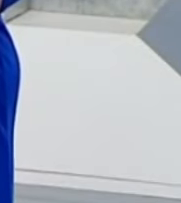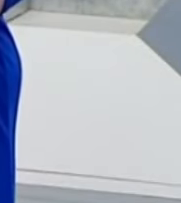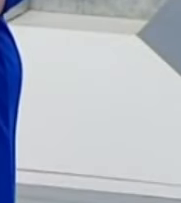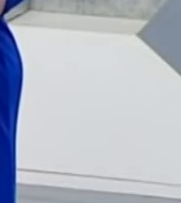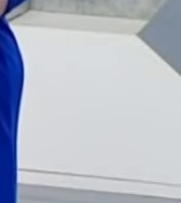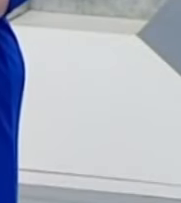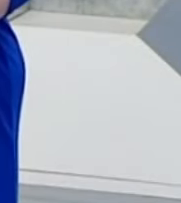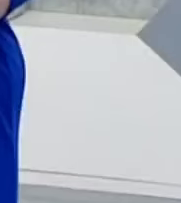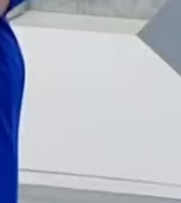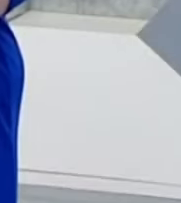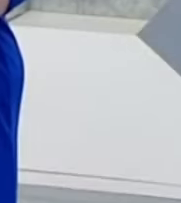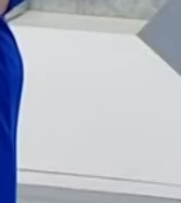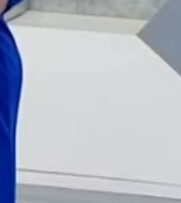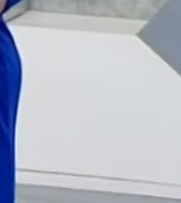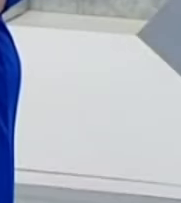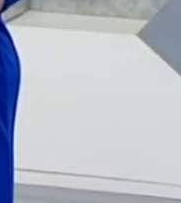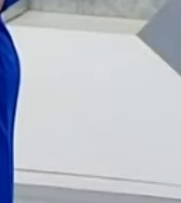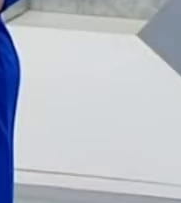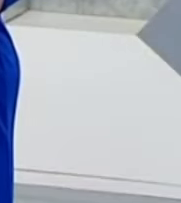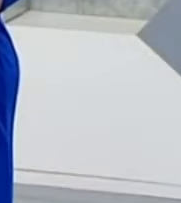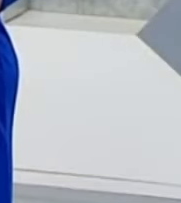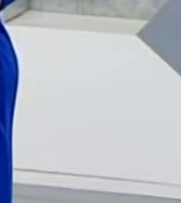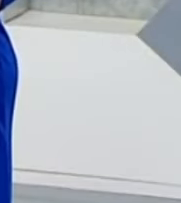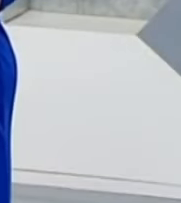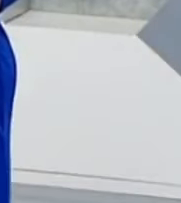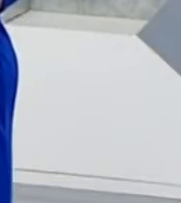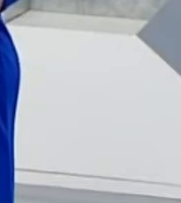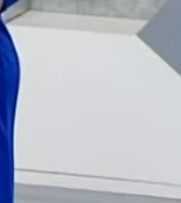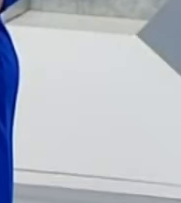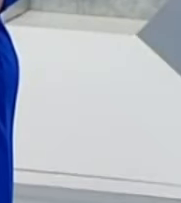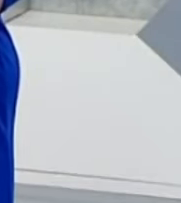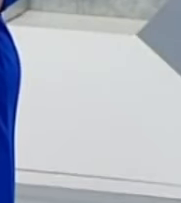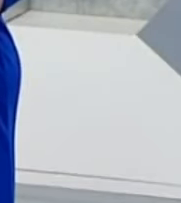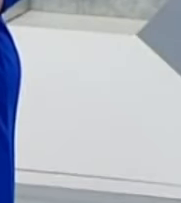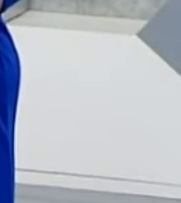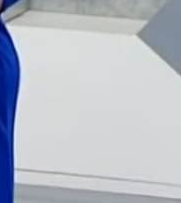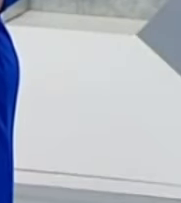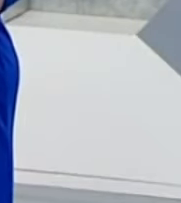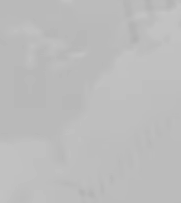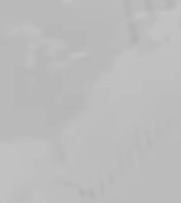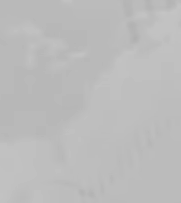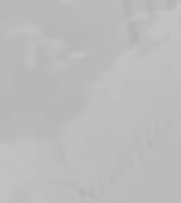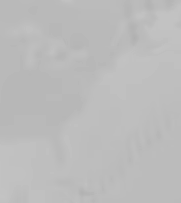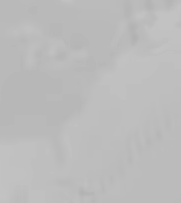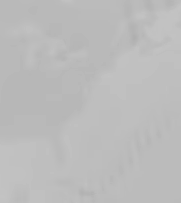GMA Pinoy TV at sa www.gmanews.tv.